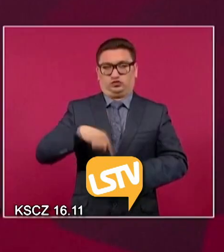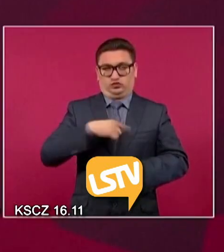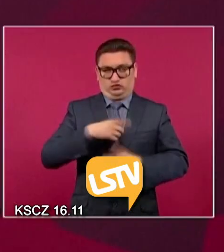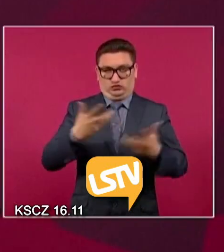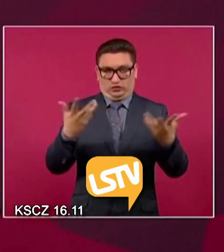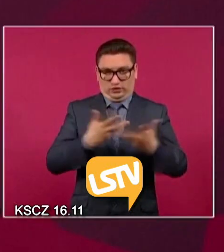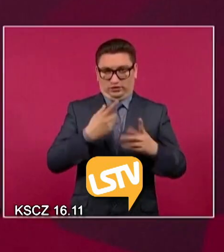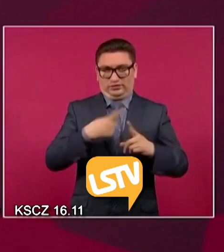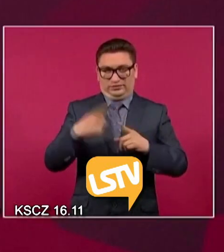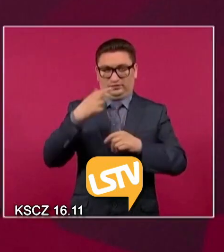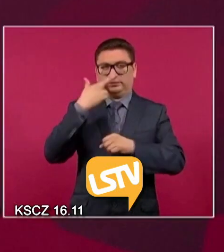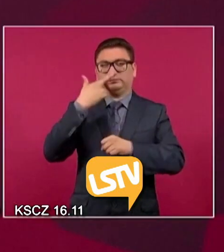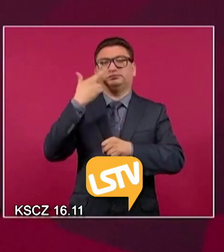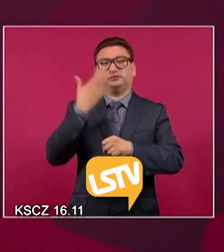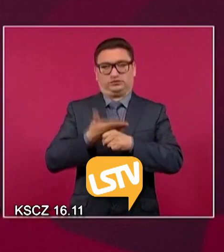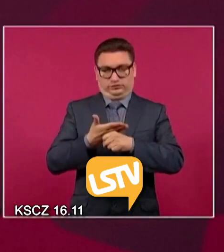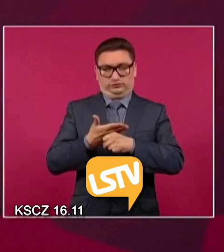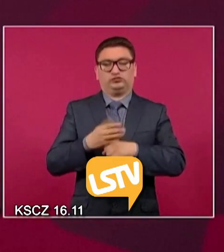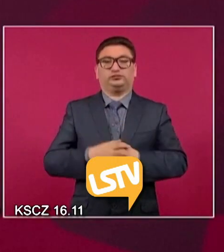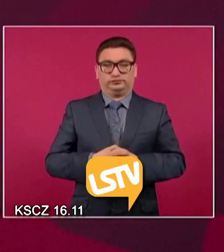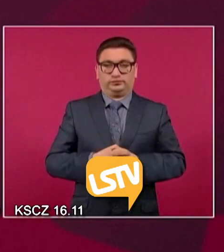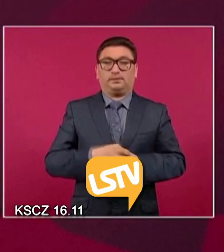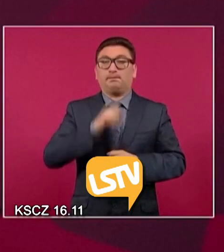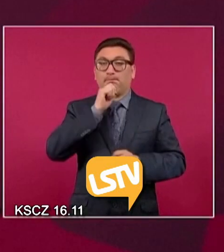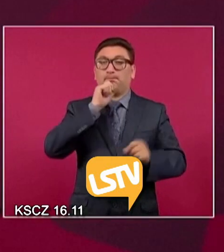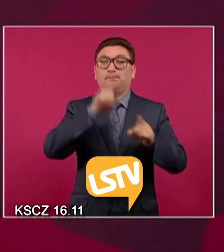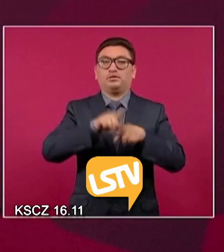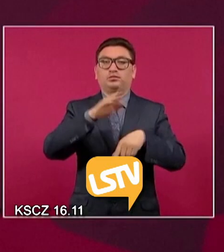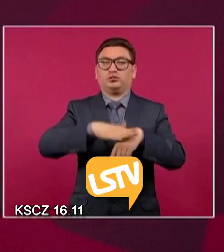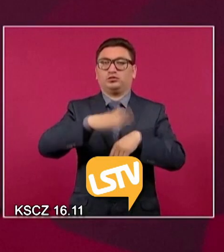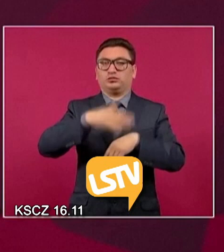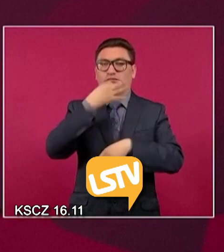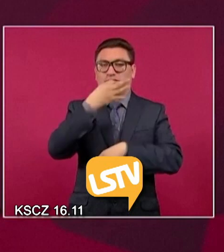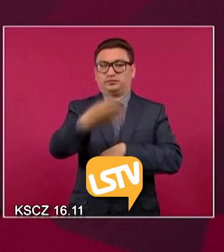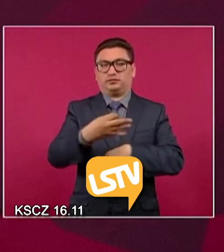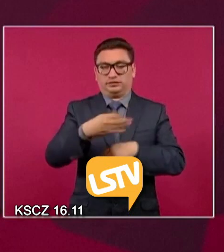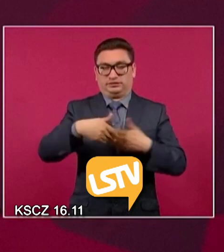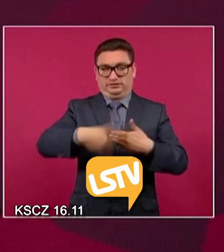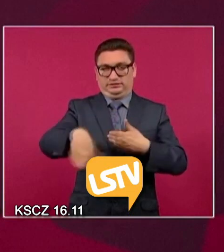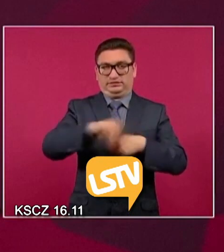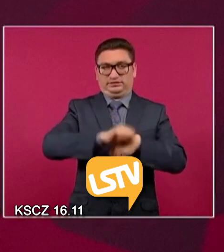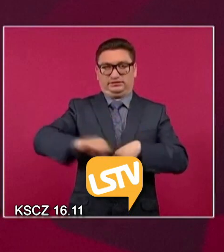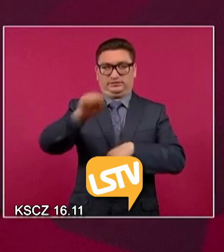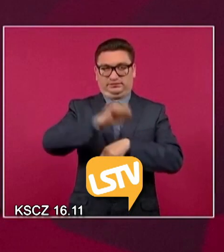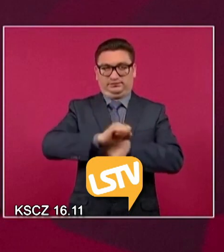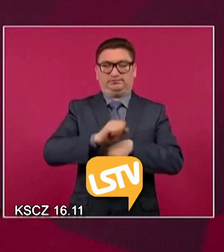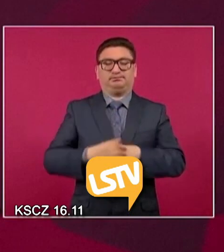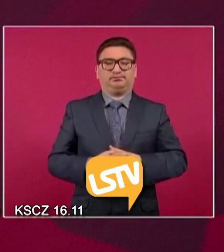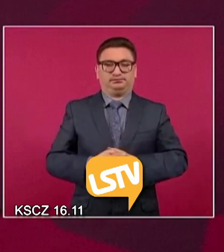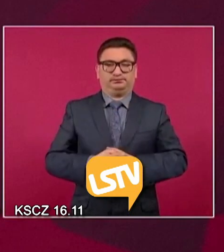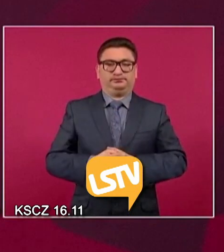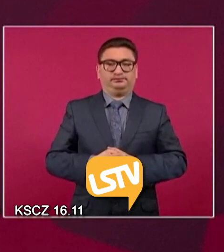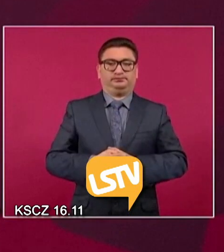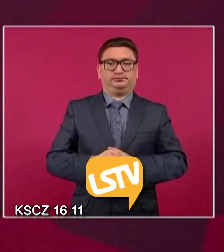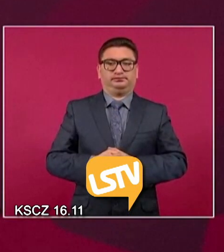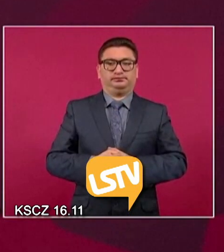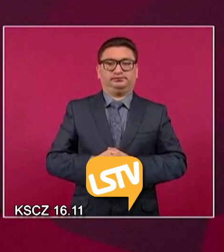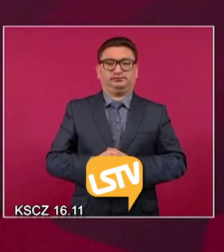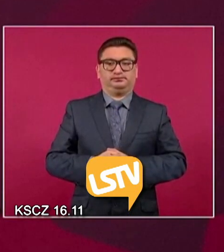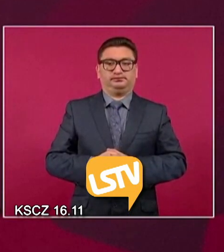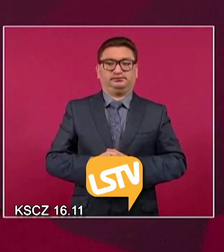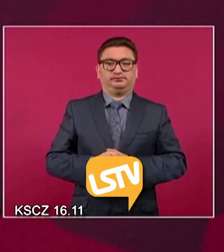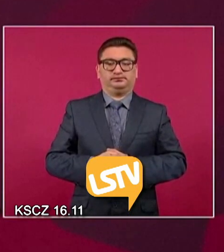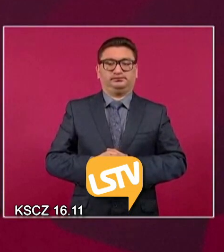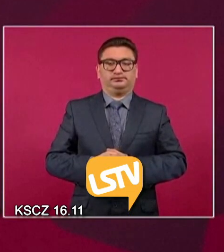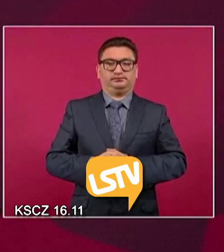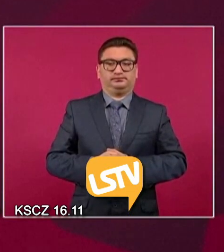các biện pháp trừng phạt và các biện pháp khác chống lại các mục tiêu ngăn cản những kẻ buôn bán ma túy đá tiếp cận với hệ thống tài chính của Hoa Kỳ